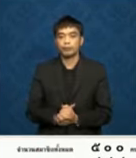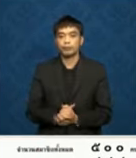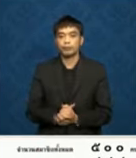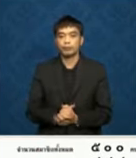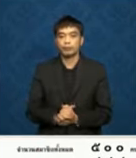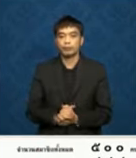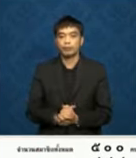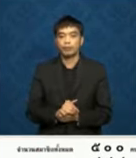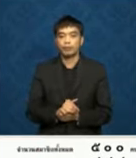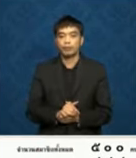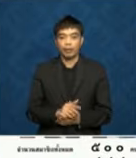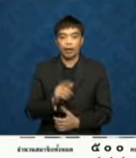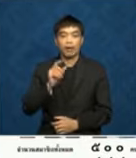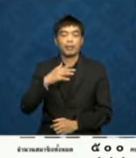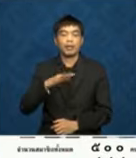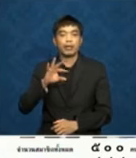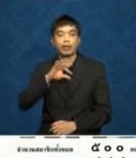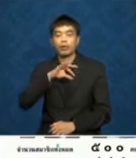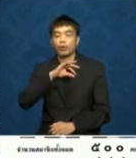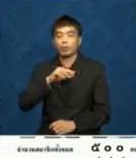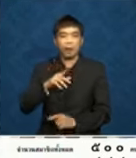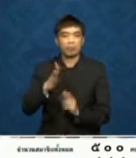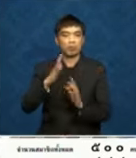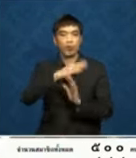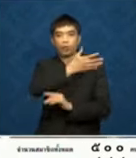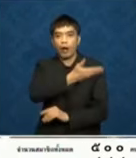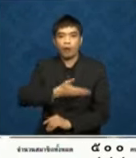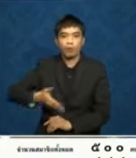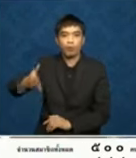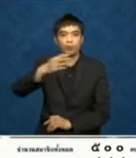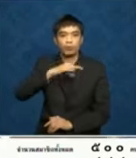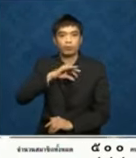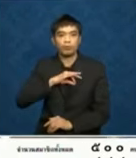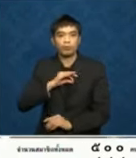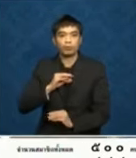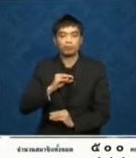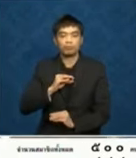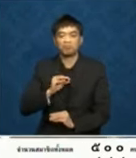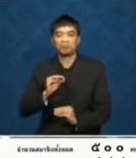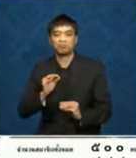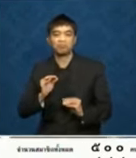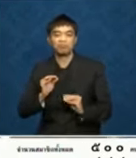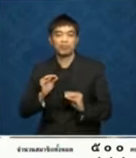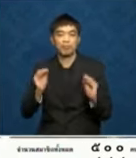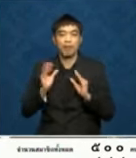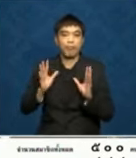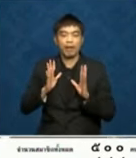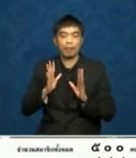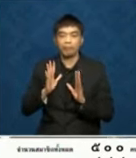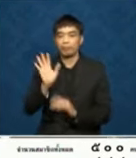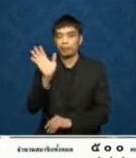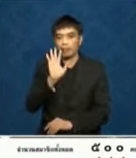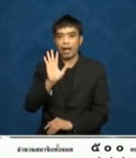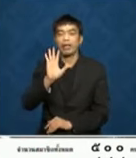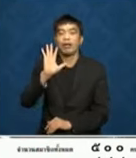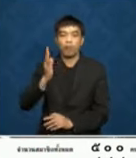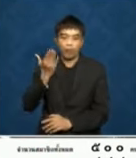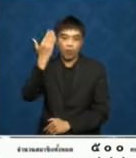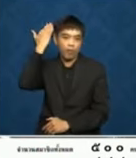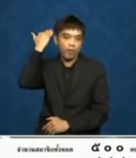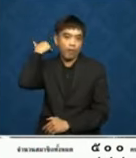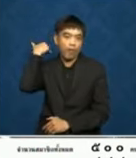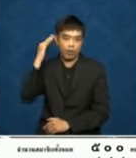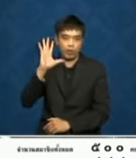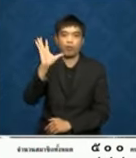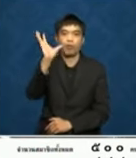บวาเชคโโยีดิจิตอลคือ ทิ่งที่เปรีนโลกของเราไปอย่สิ้เชิญในรอบ 10 ถึ 20 ปที่ผมาและมอาจเปรี